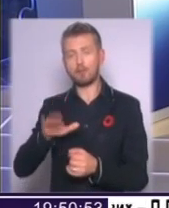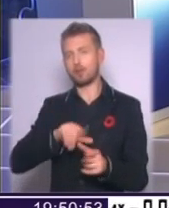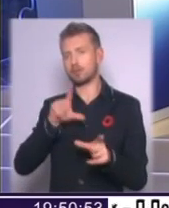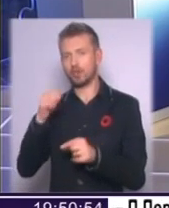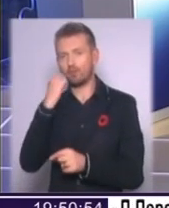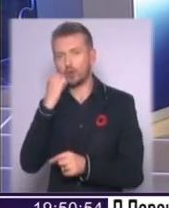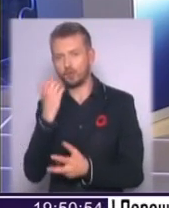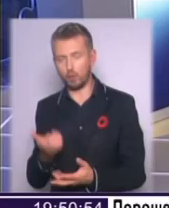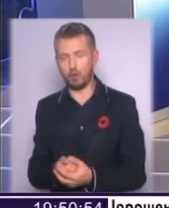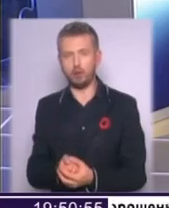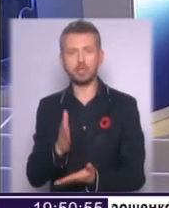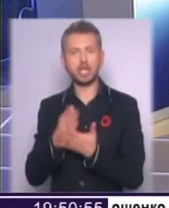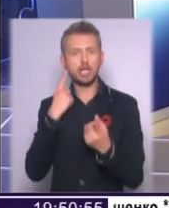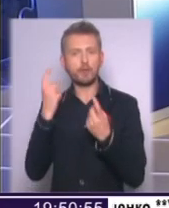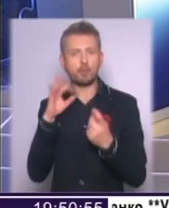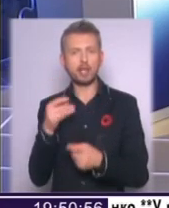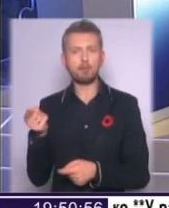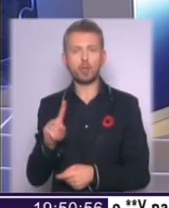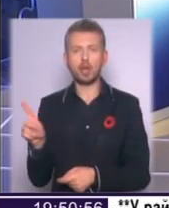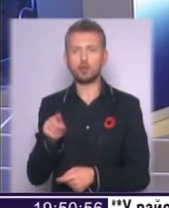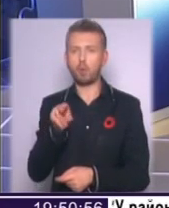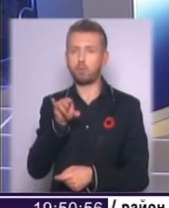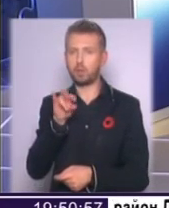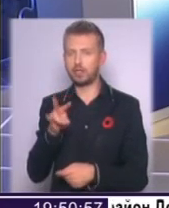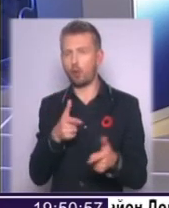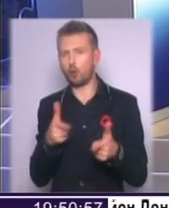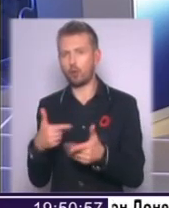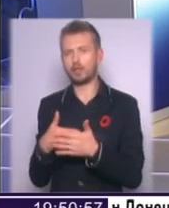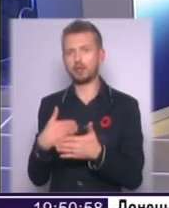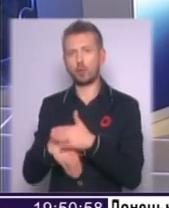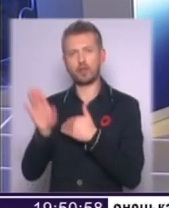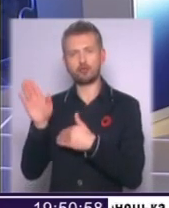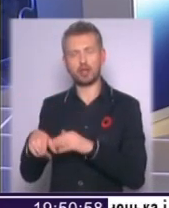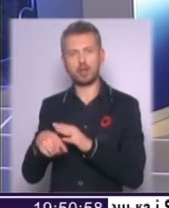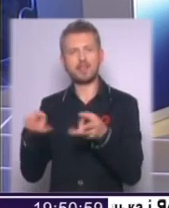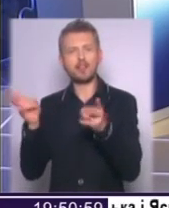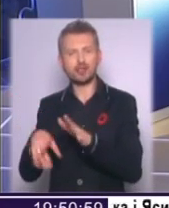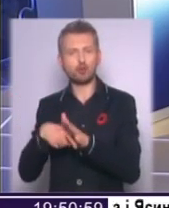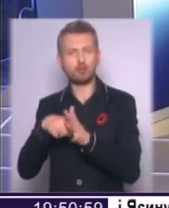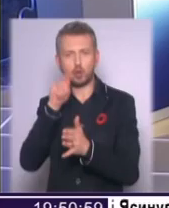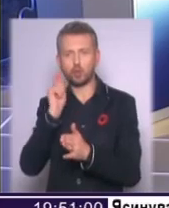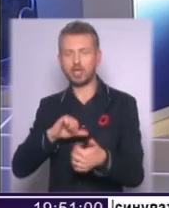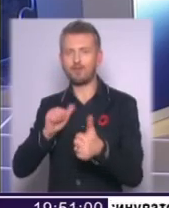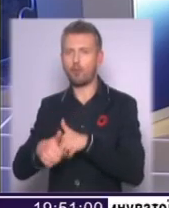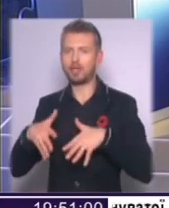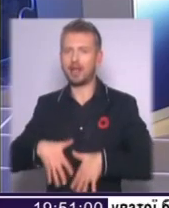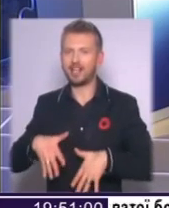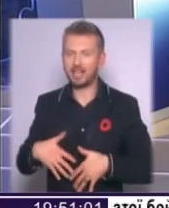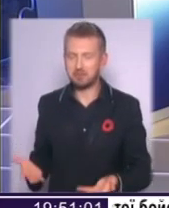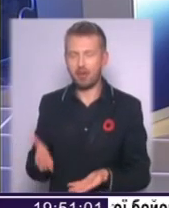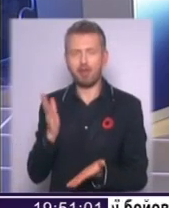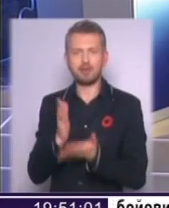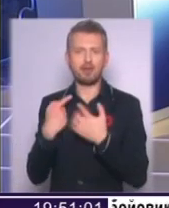Москви. Є інформація про те, що Путін готовий ніби залишити Донбас Україні в обмін на Крим. Є